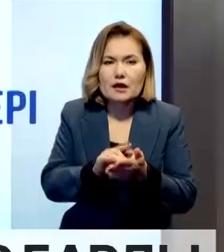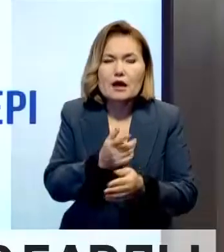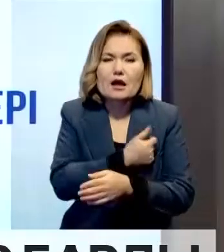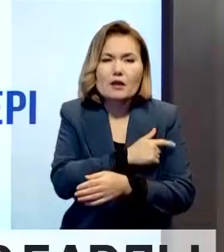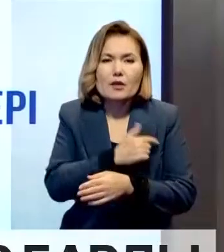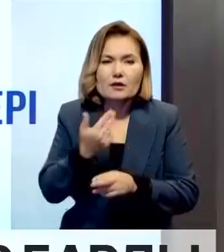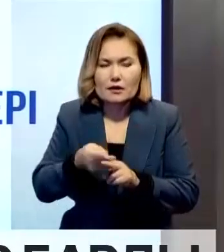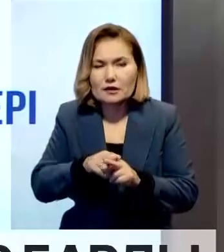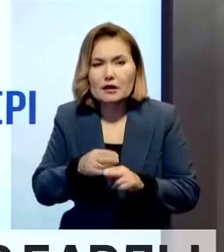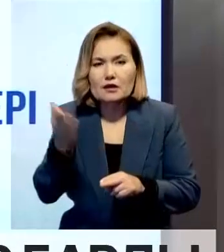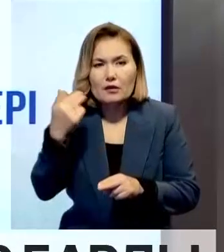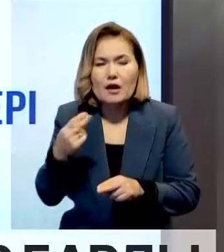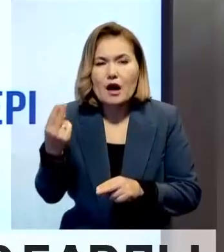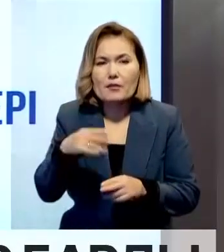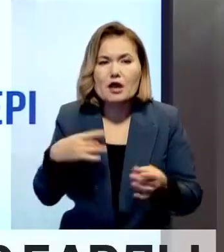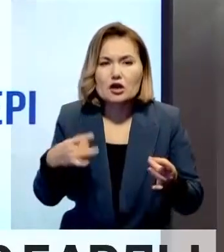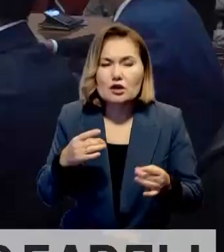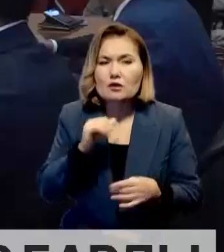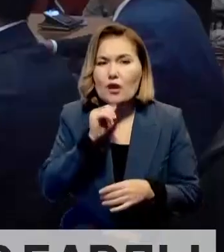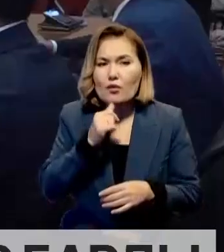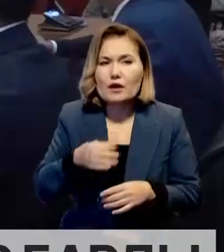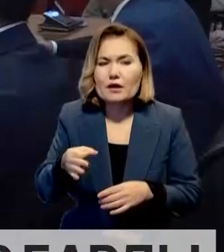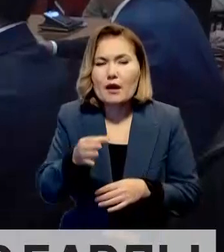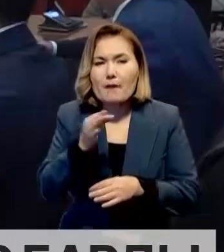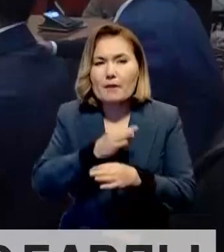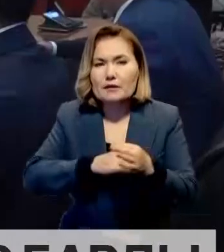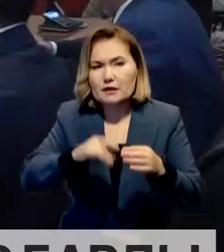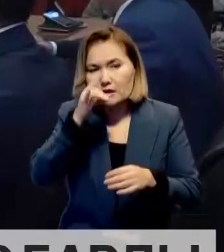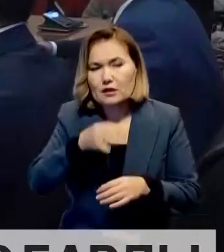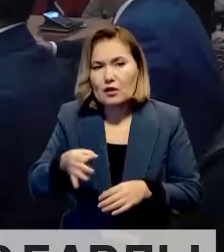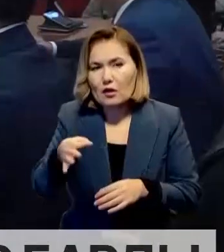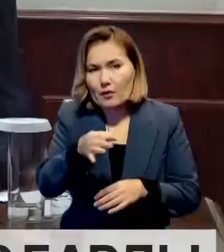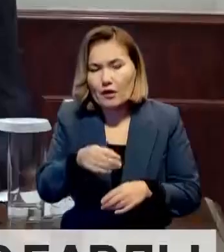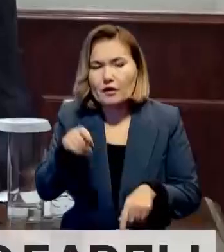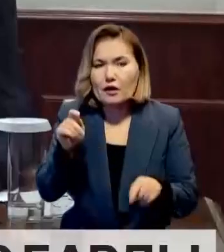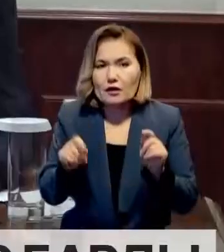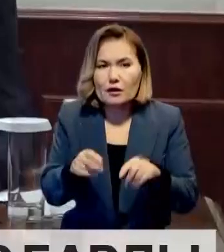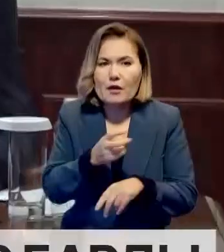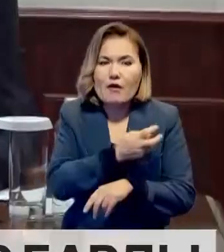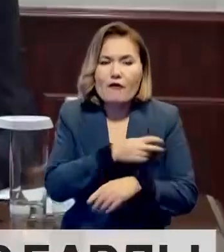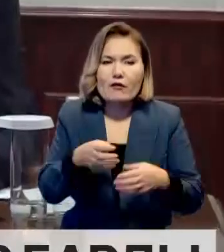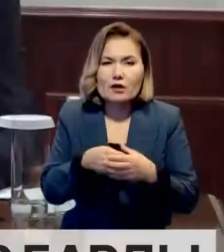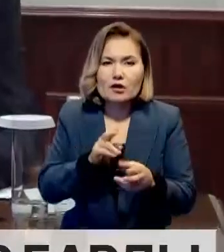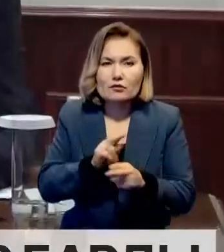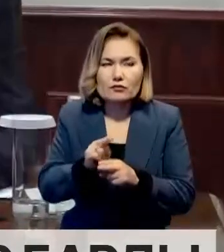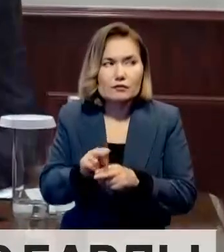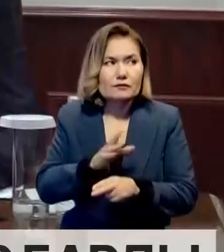Астаналық дәрігерлер бұған дейін Ақмола, Жамбыл, Қостанай облыстары мен батыс өңірлерде қабылдау жүргізді.